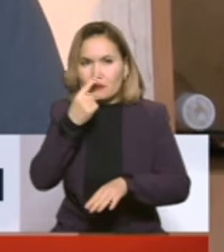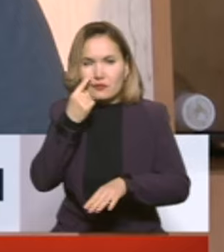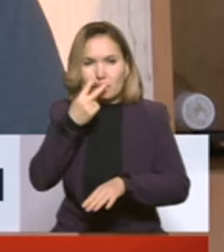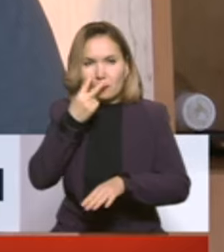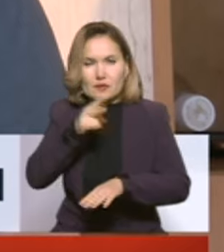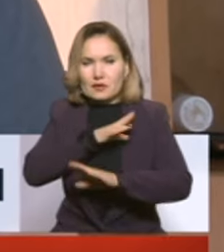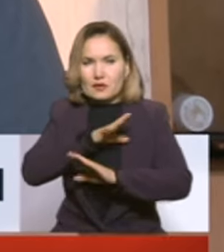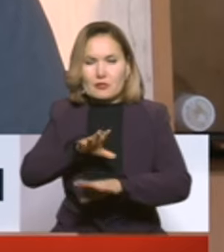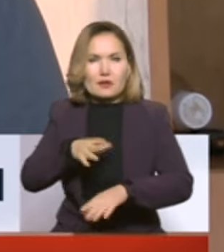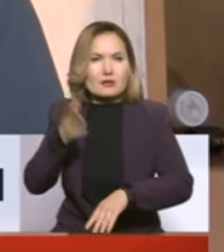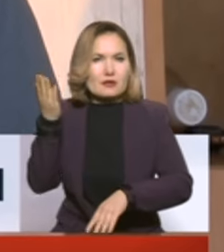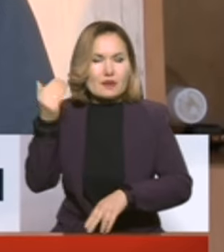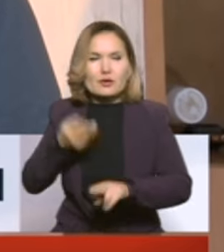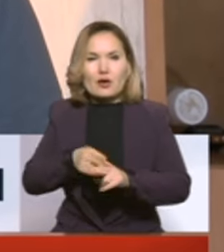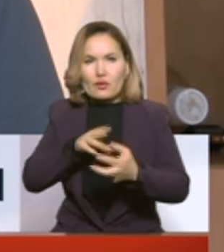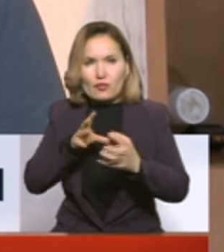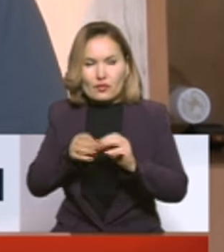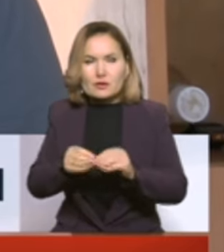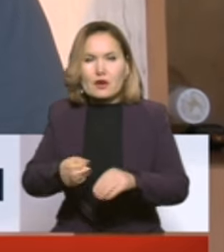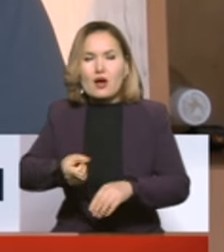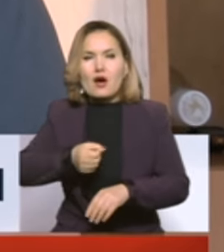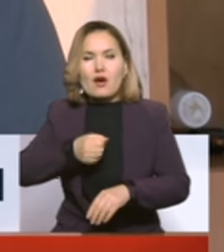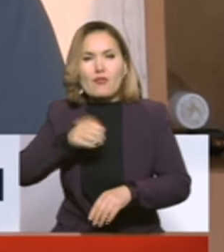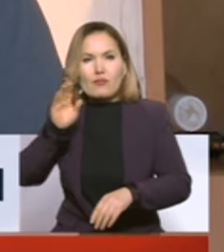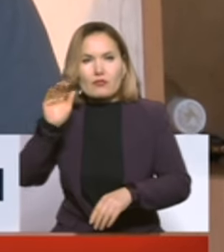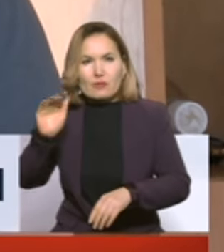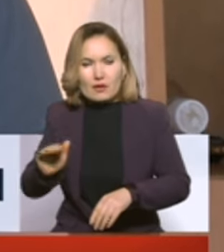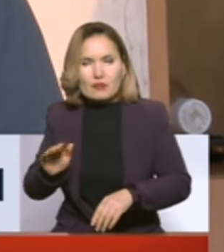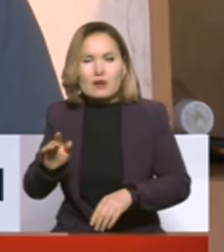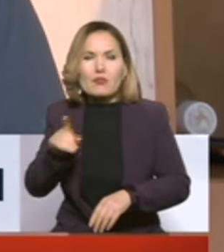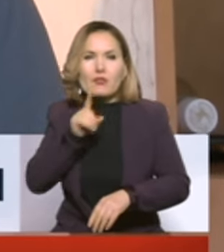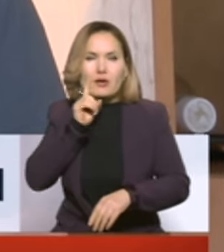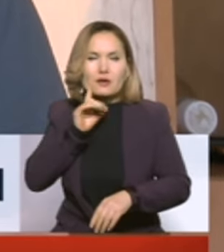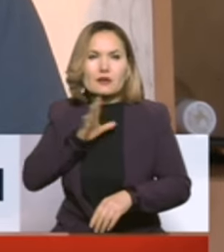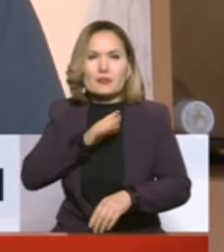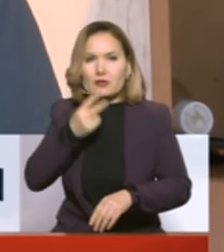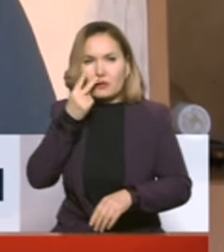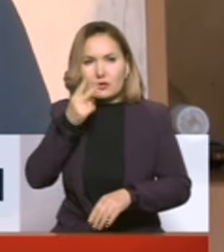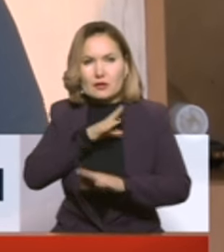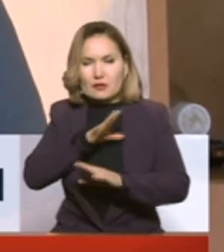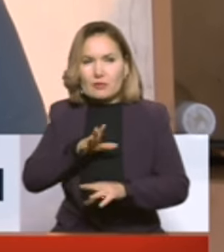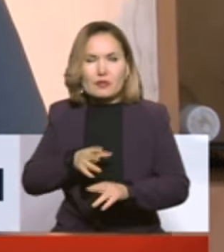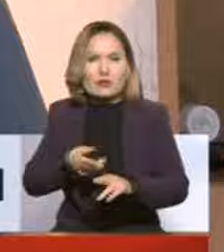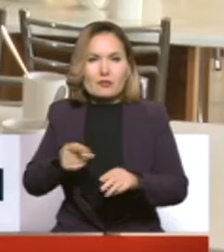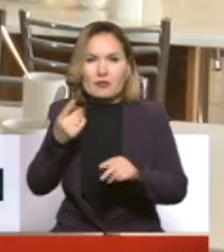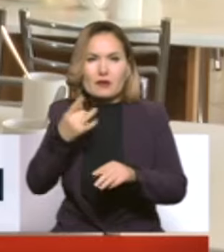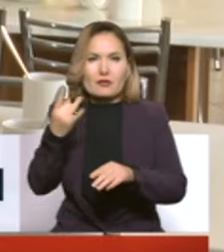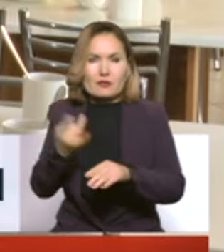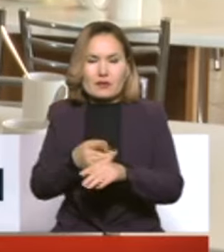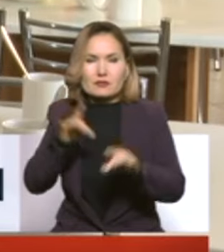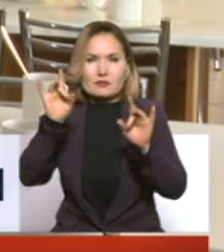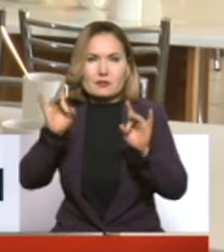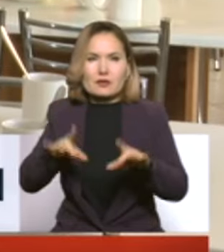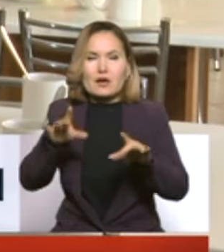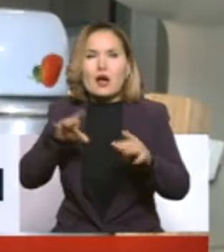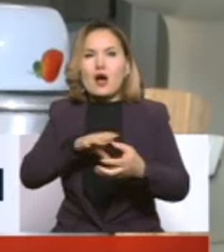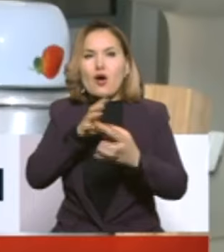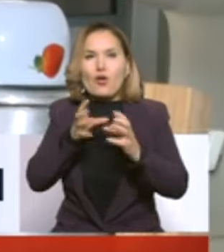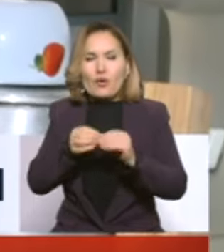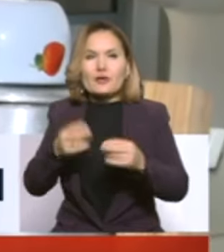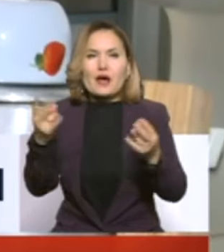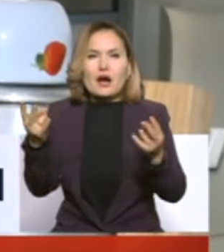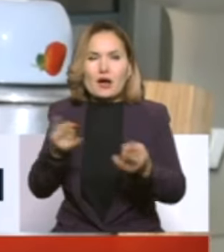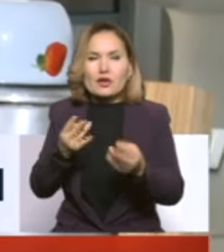көрген жоқпыз. Үлкейген шағымызда да, жастық кезімізде де, даже естігенде жоқпыз. Эвакуациялық пунктте